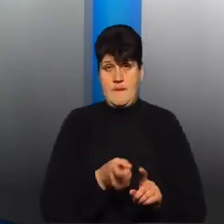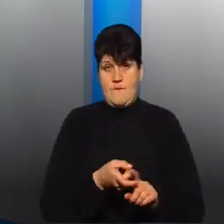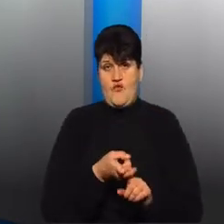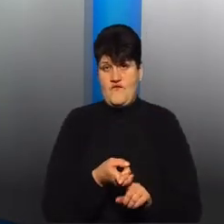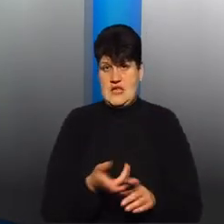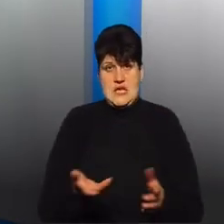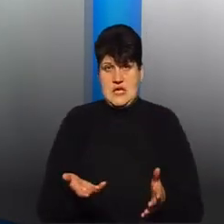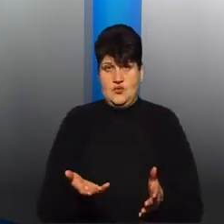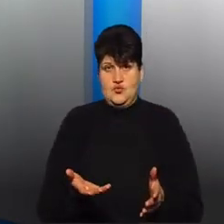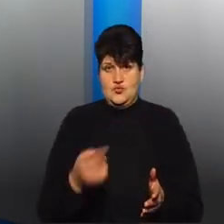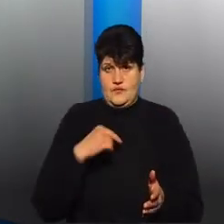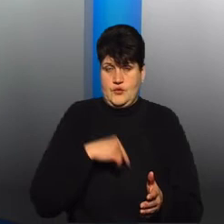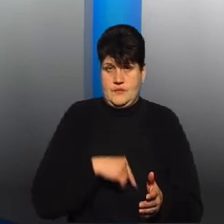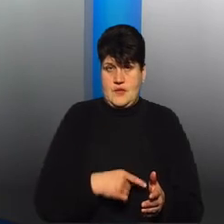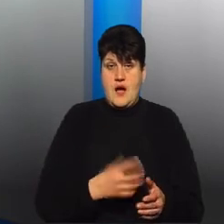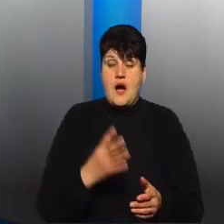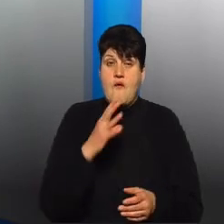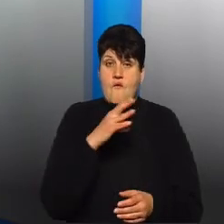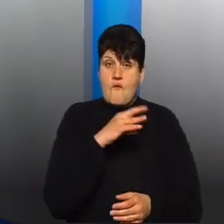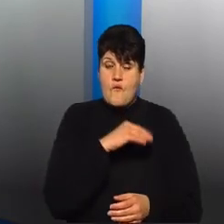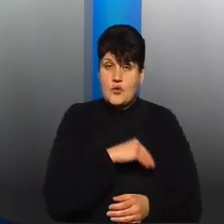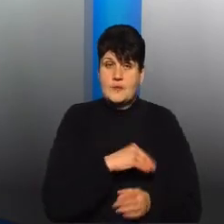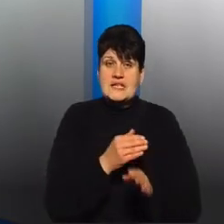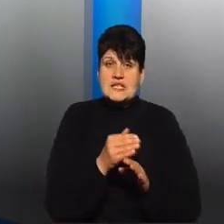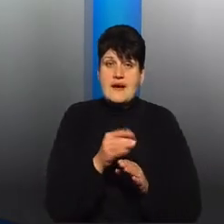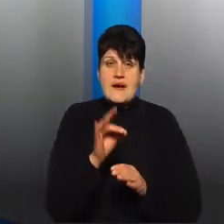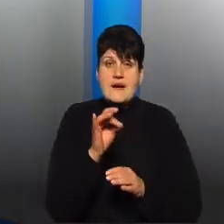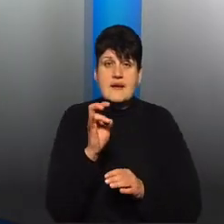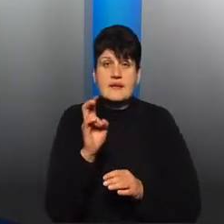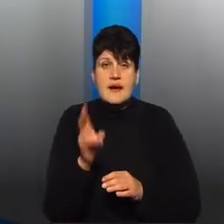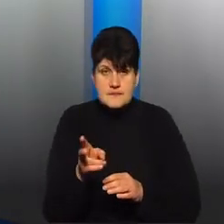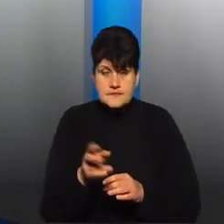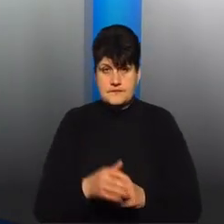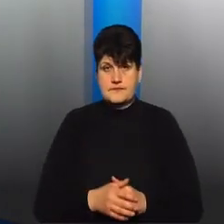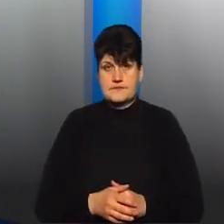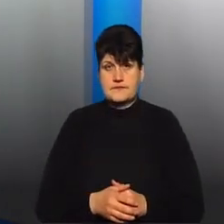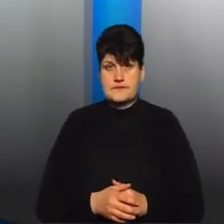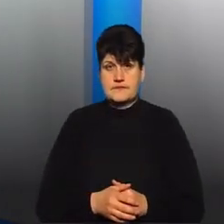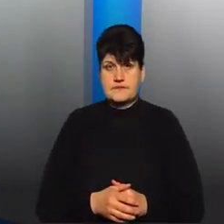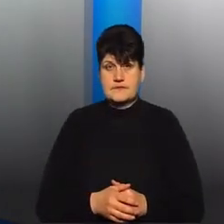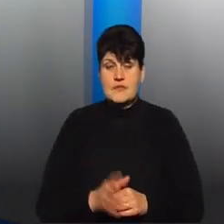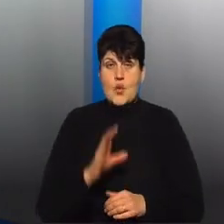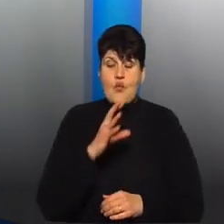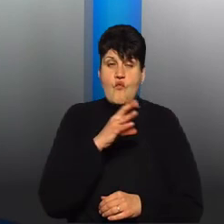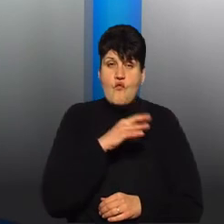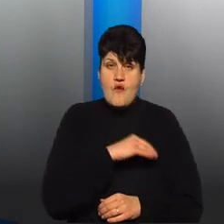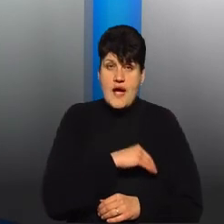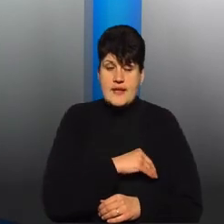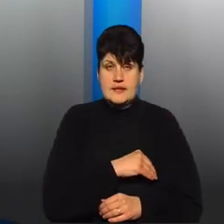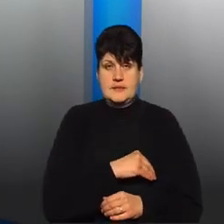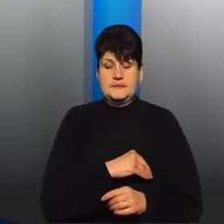а вводимо частинку РНК. І введення інактивованих частинок вірусу